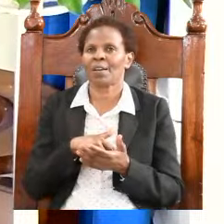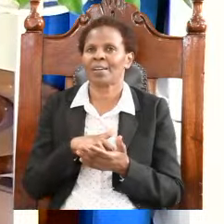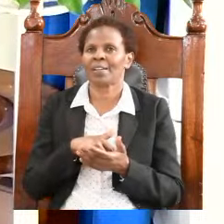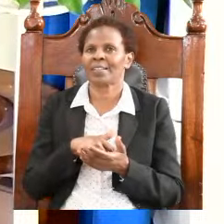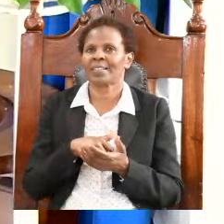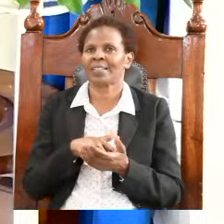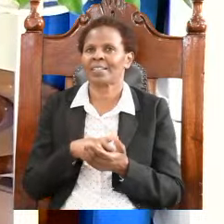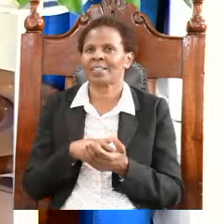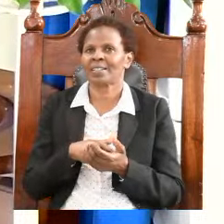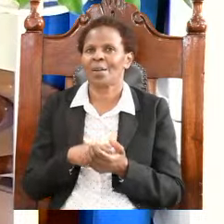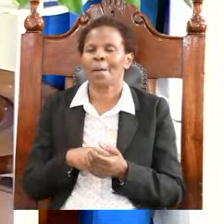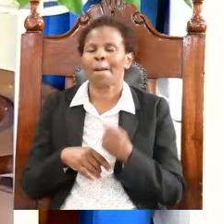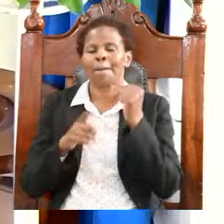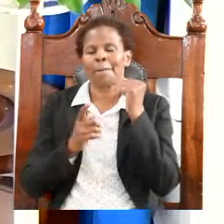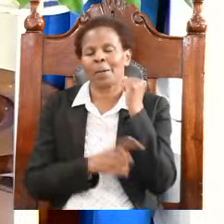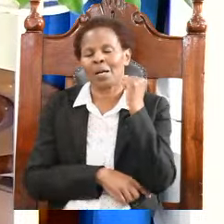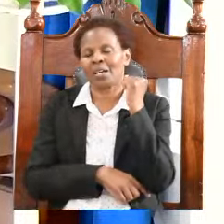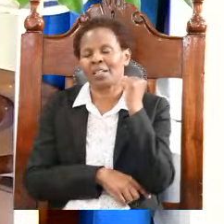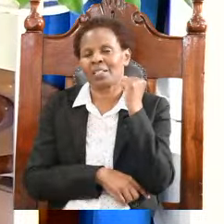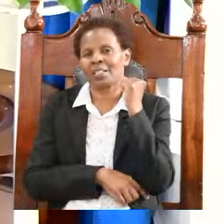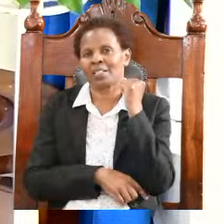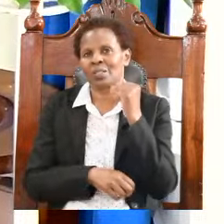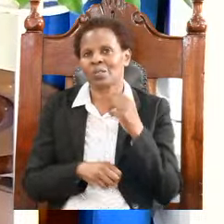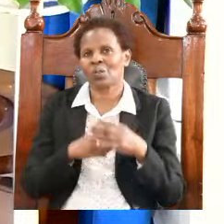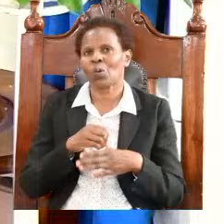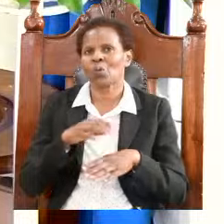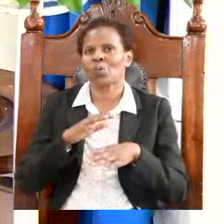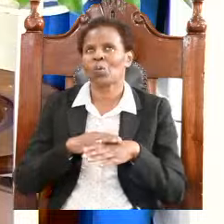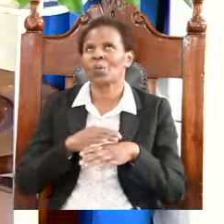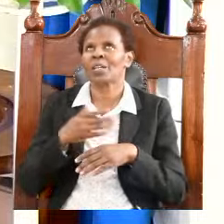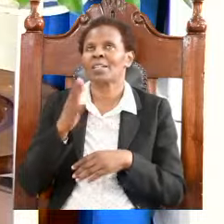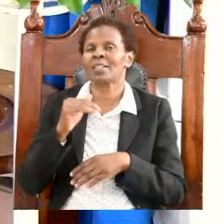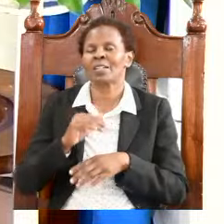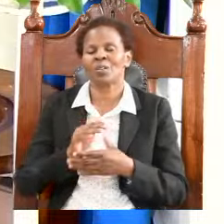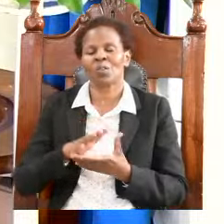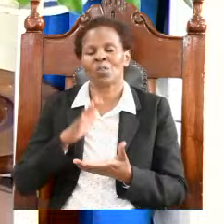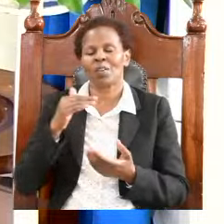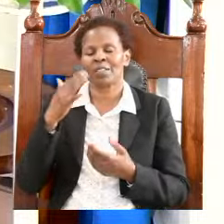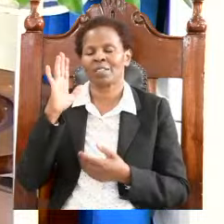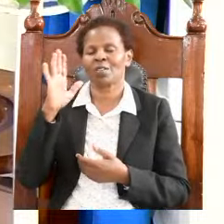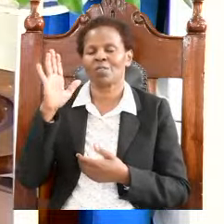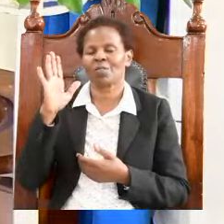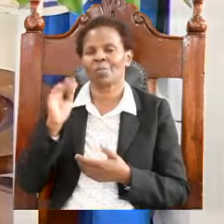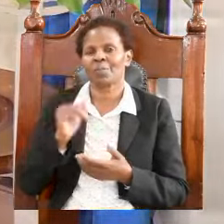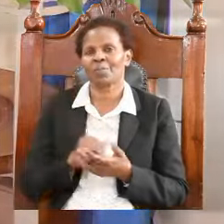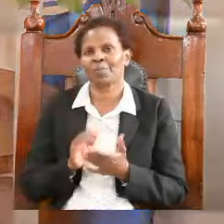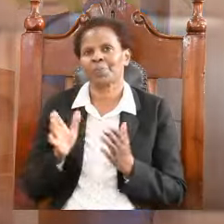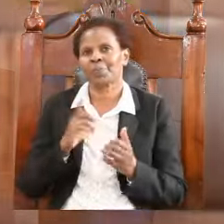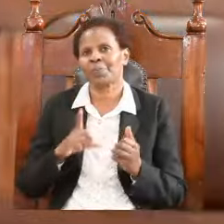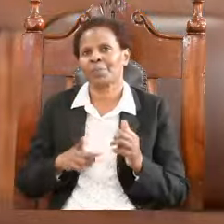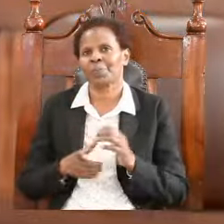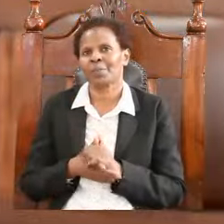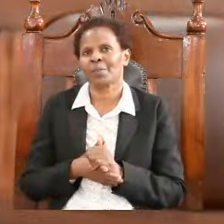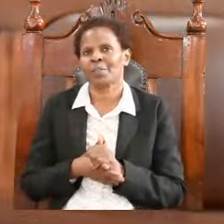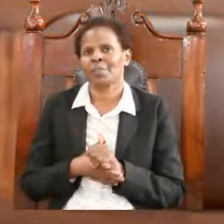makoragwo me moru muno Ngai no egocithagia na agetugiria kuo praise be to God ningi we akoragwo na mubango